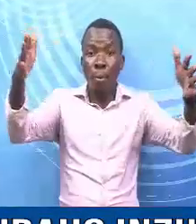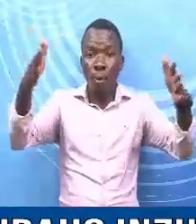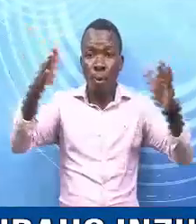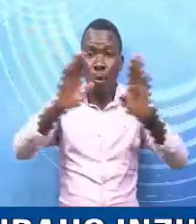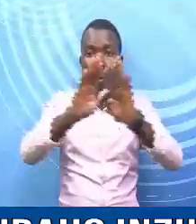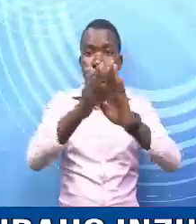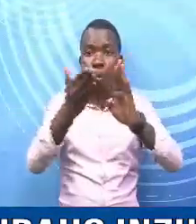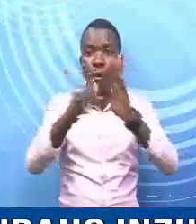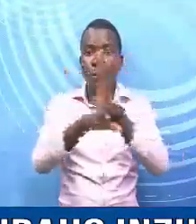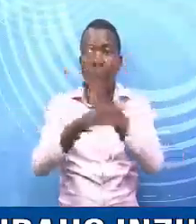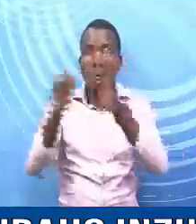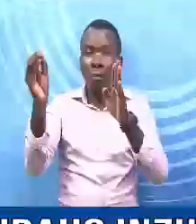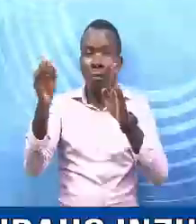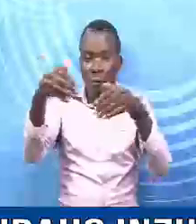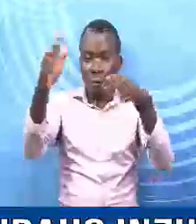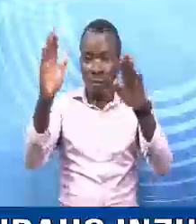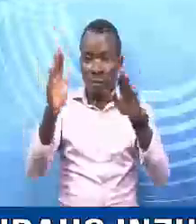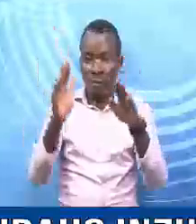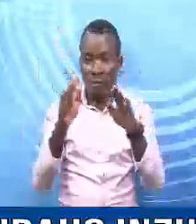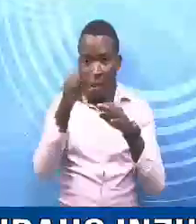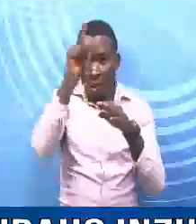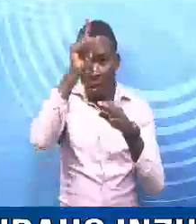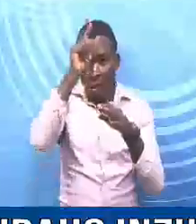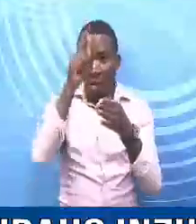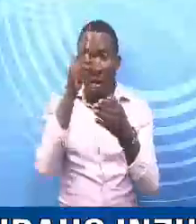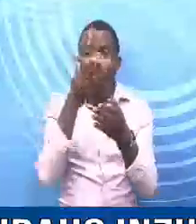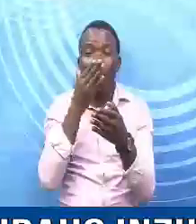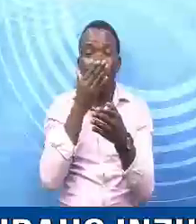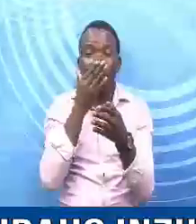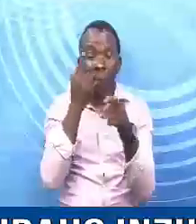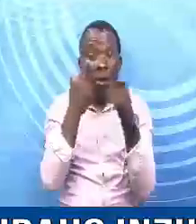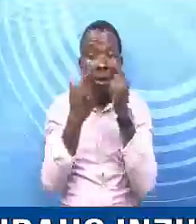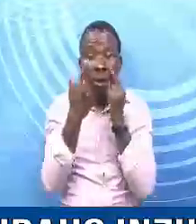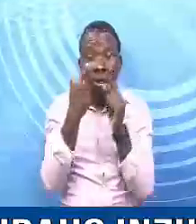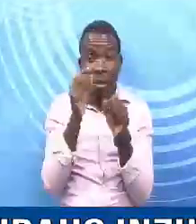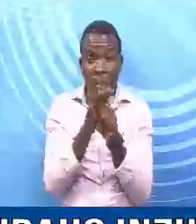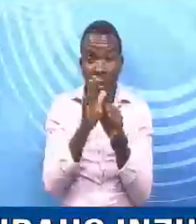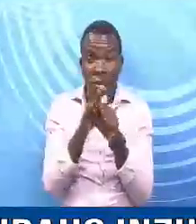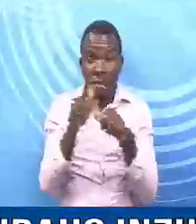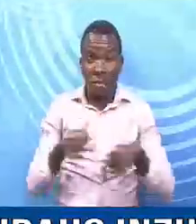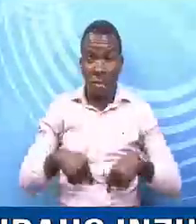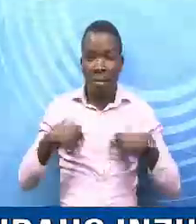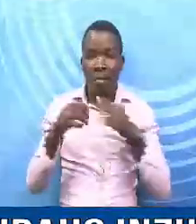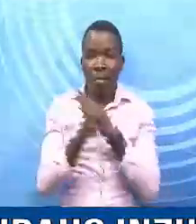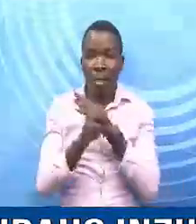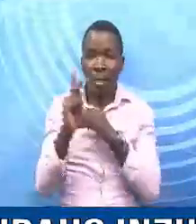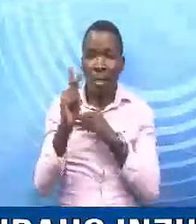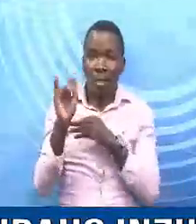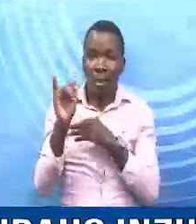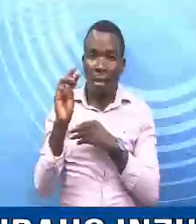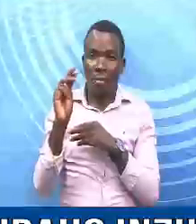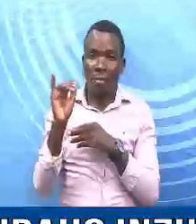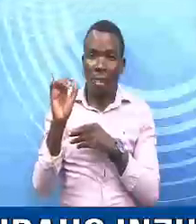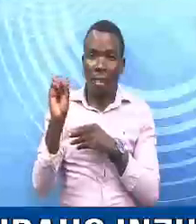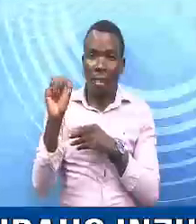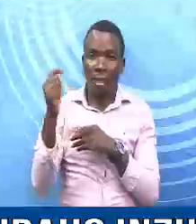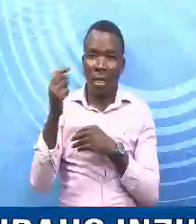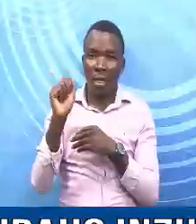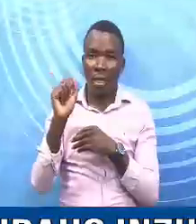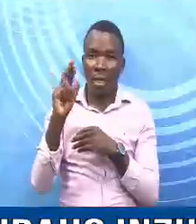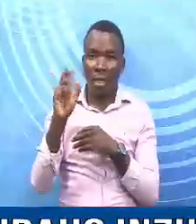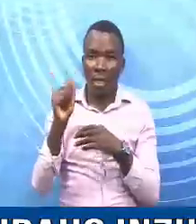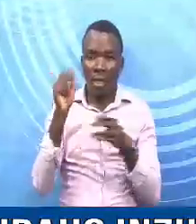rwagiye. N'abaturage barimo gutabaza barira yo kwarika abatuye mu murenge wa Kimisagara mu karere ka Nyarugenge bavuga ko bangayikijwe n'ikibazo cy'umutekano